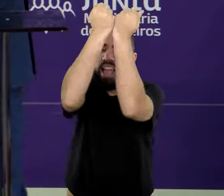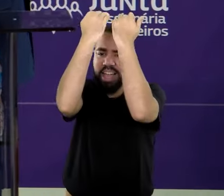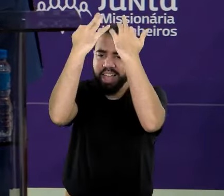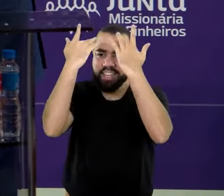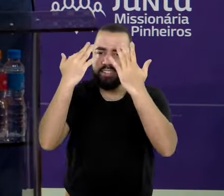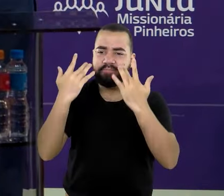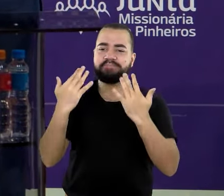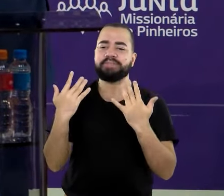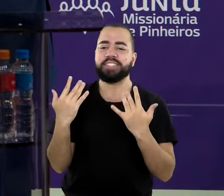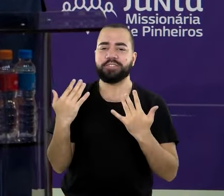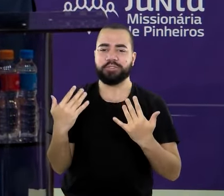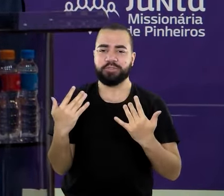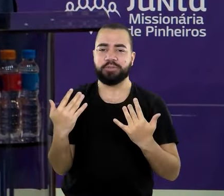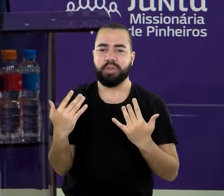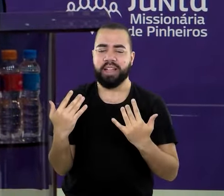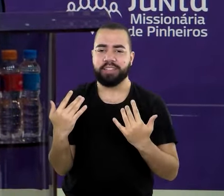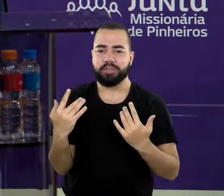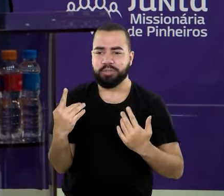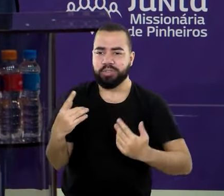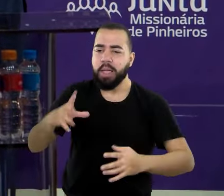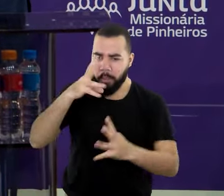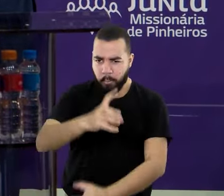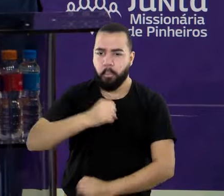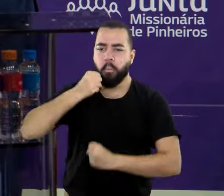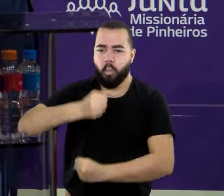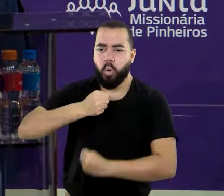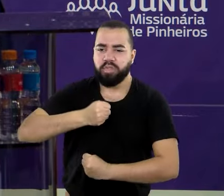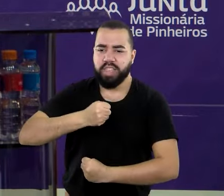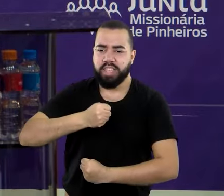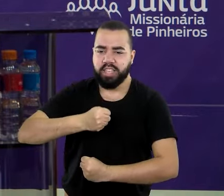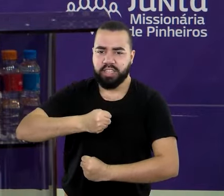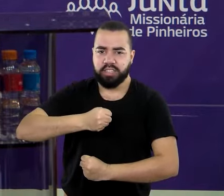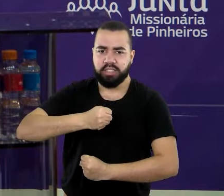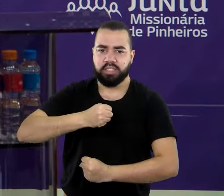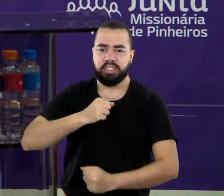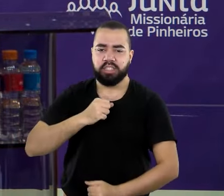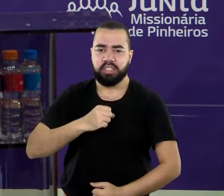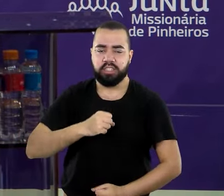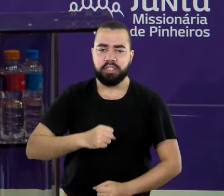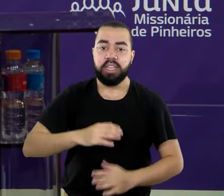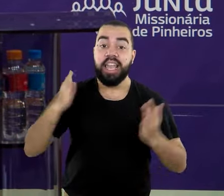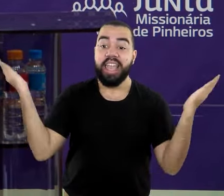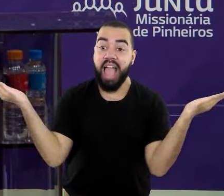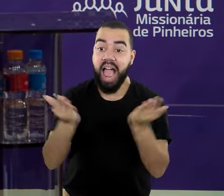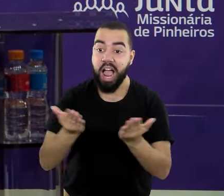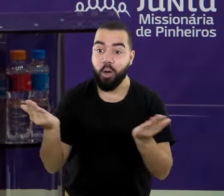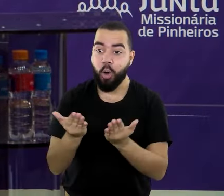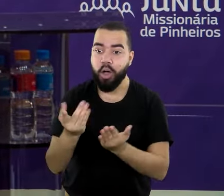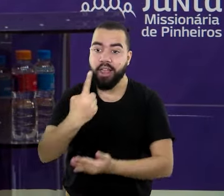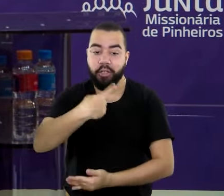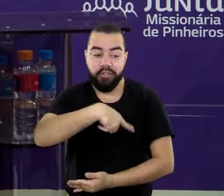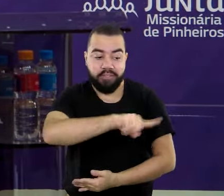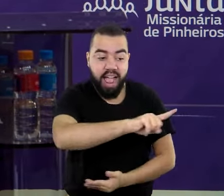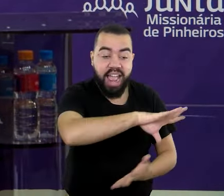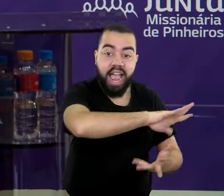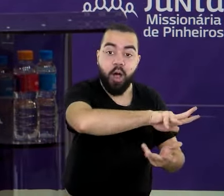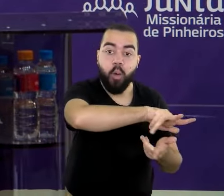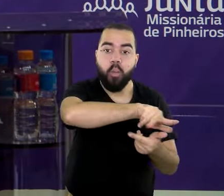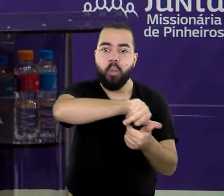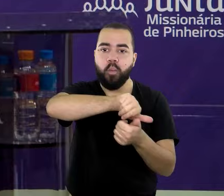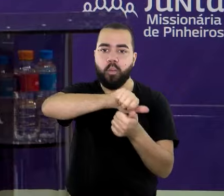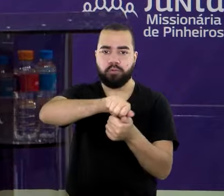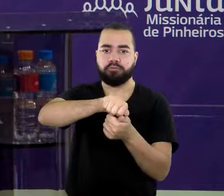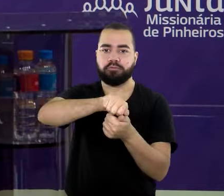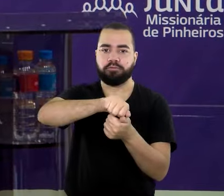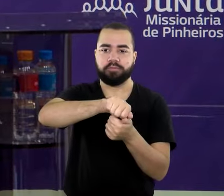abençoados aqui, 능력을 받고 somos, recebemos poder, 이제 세상으로 나가는 것입니다. E agora nós vamos para o mundo. 나가서